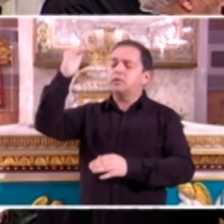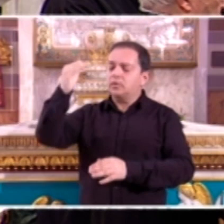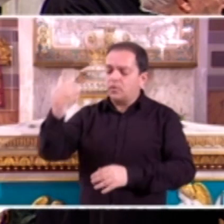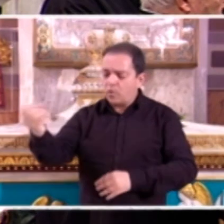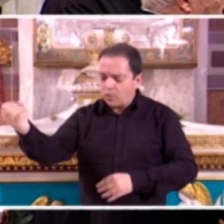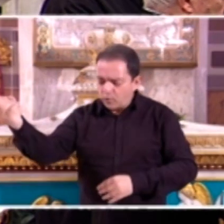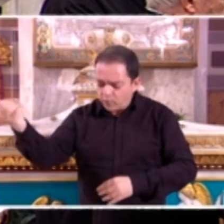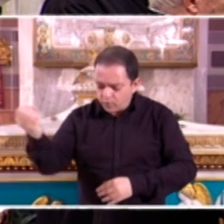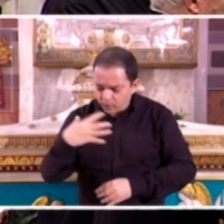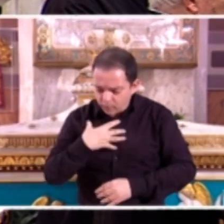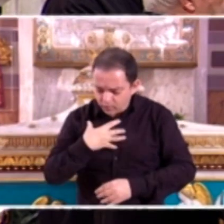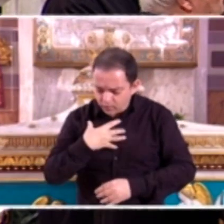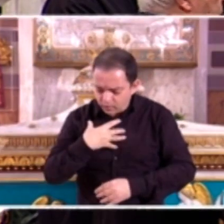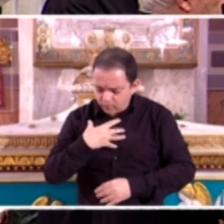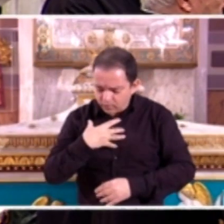Παράσκου